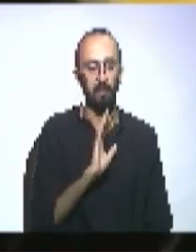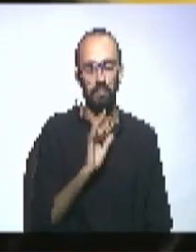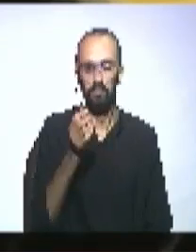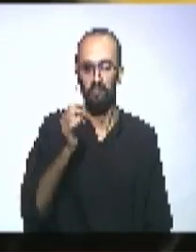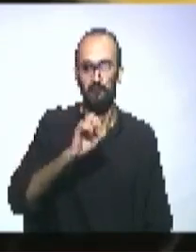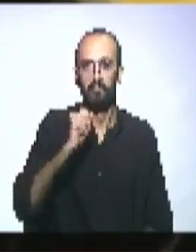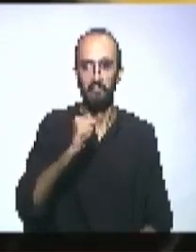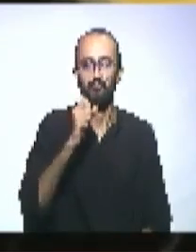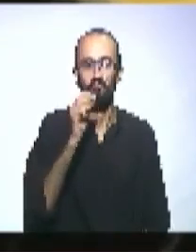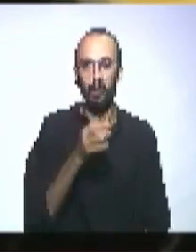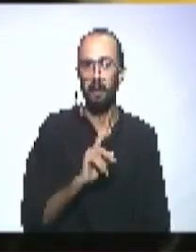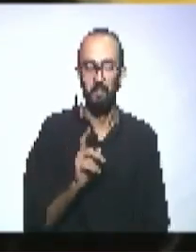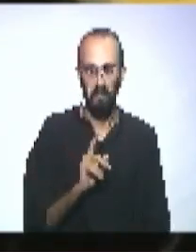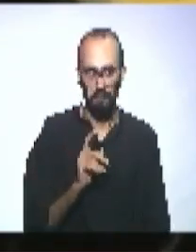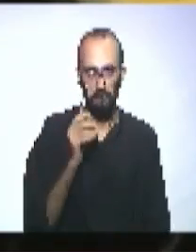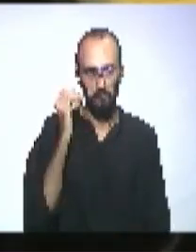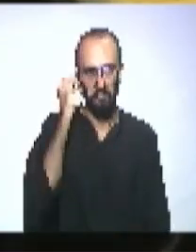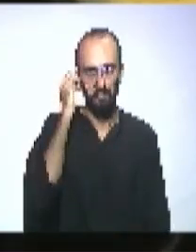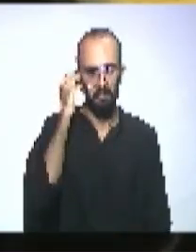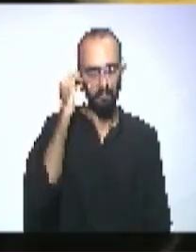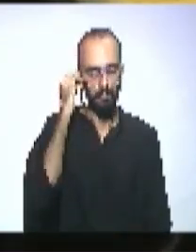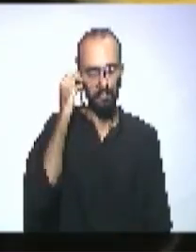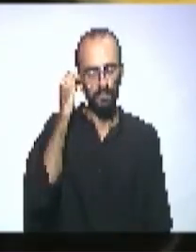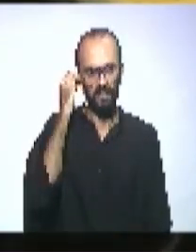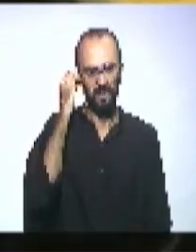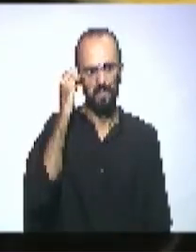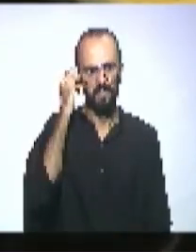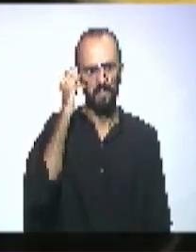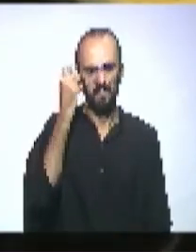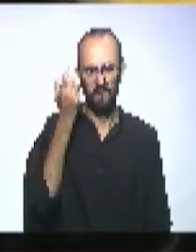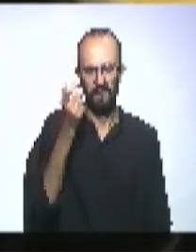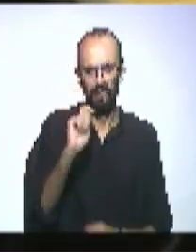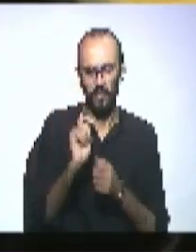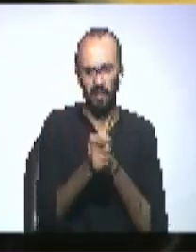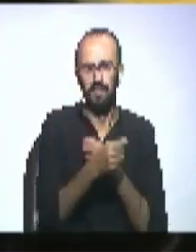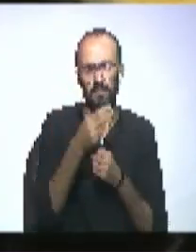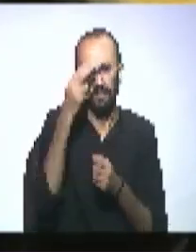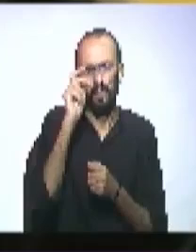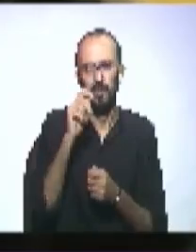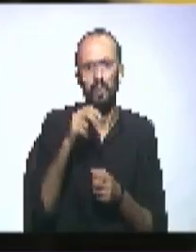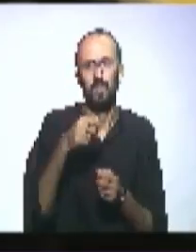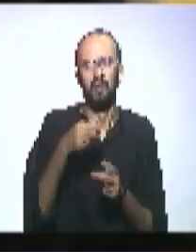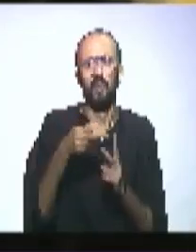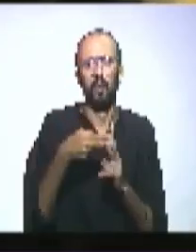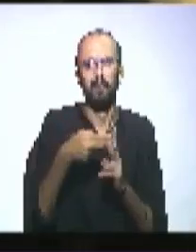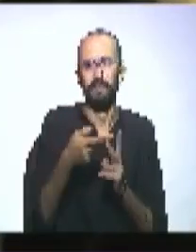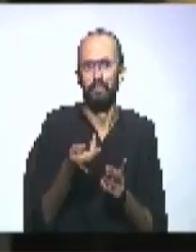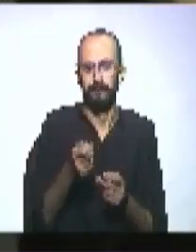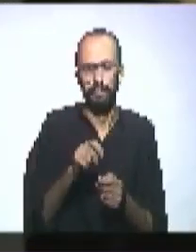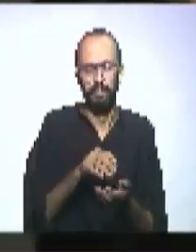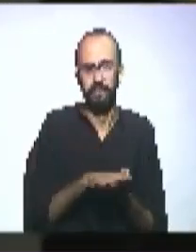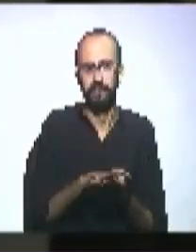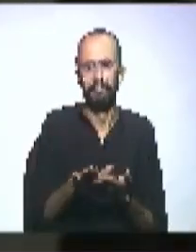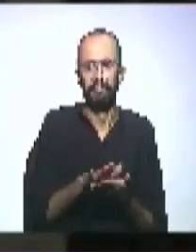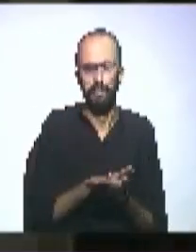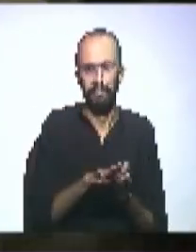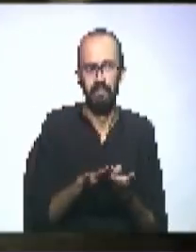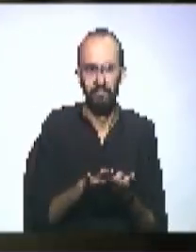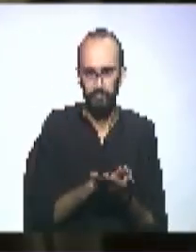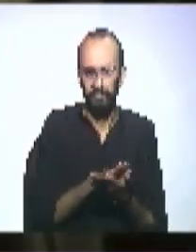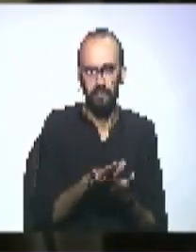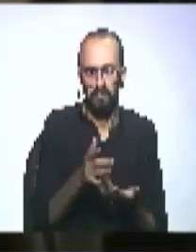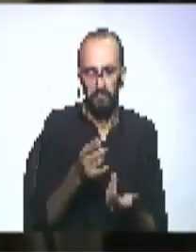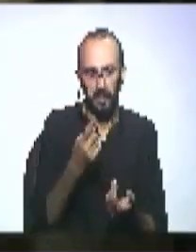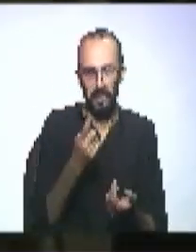ولا لان احنا بنحتاج بعد كده البلوبيف ده. احنا بنشتغله على السخن. لو ما اشتغلناهوش على السخن بنفرده. بنحتاج ان هو يتفرد